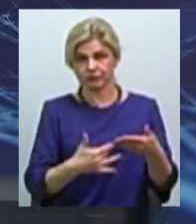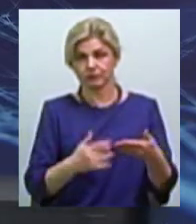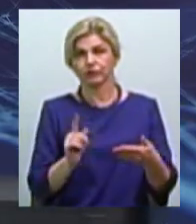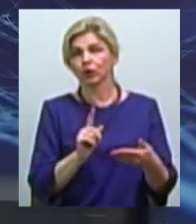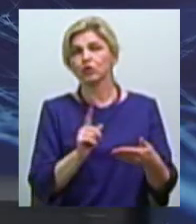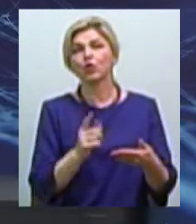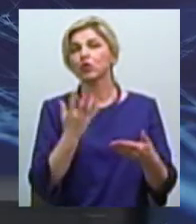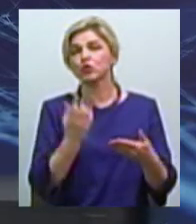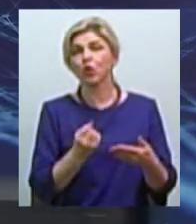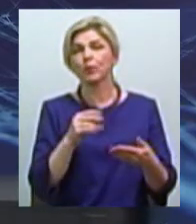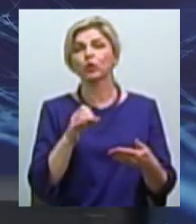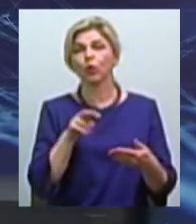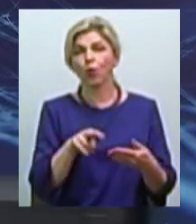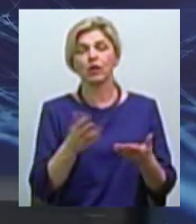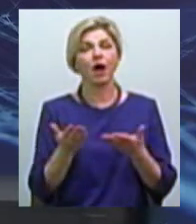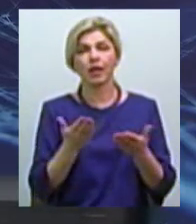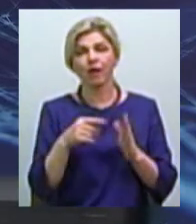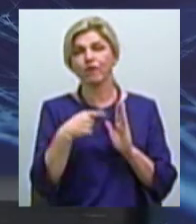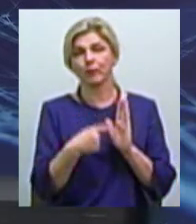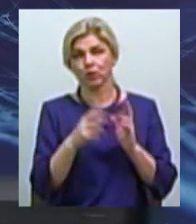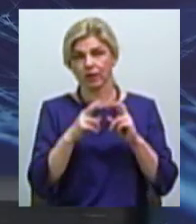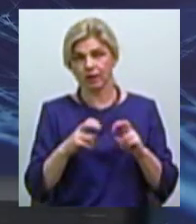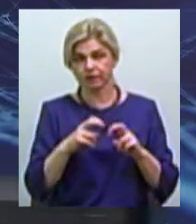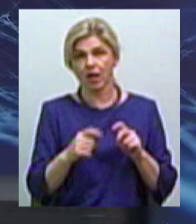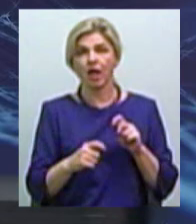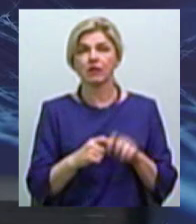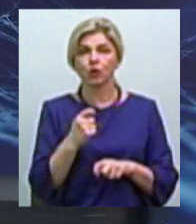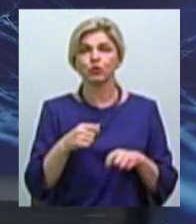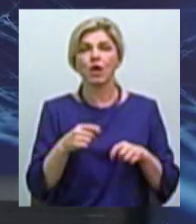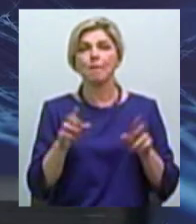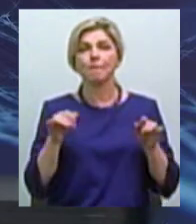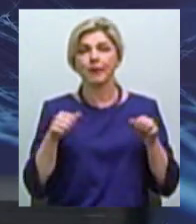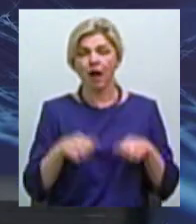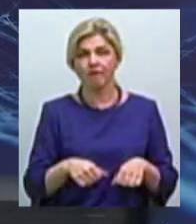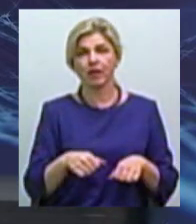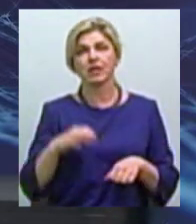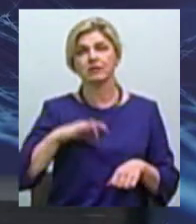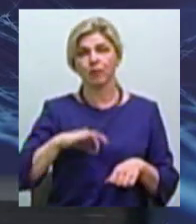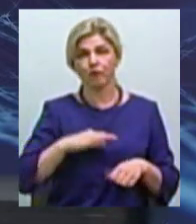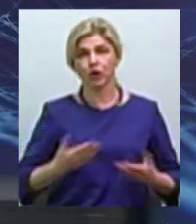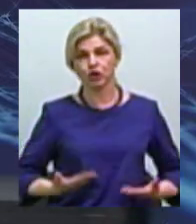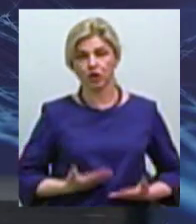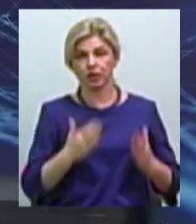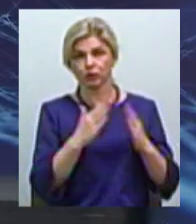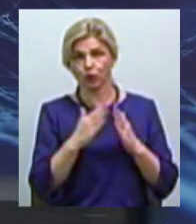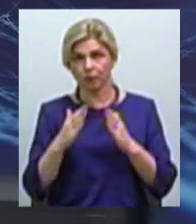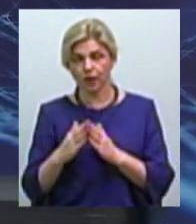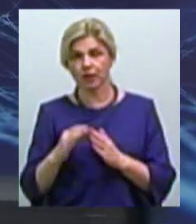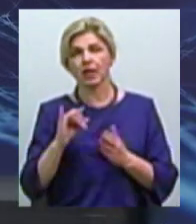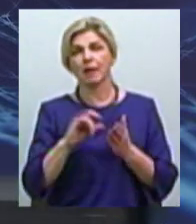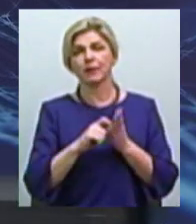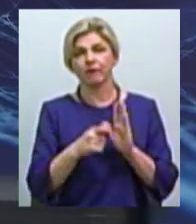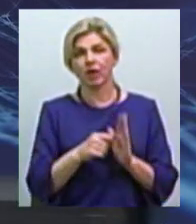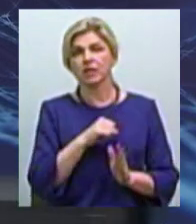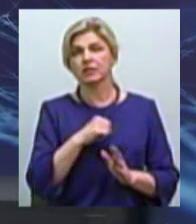які ще протоколи розглядаються на адміністративних комісіях. Це порушення правил користування жилими будинками і жилими приміщеннями, самовільне